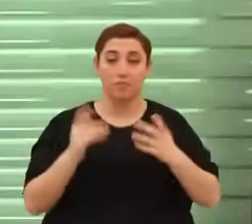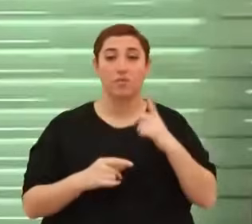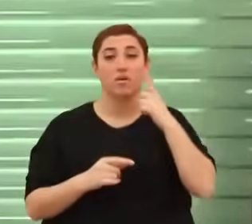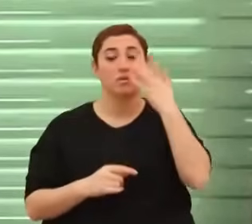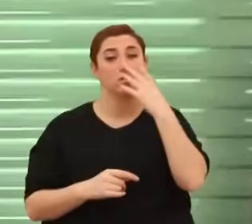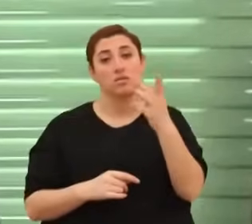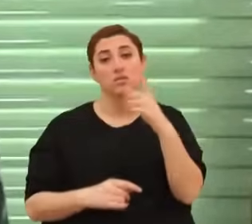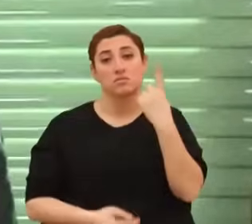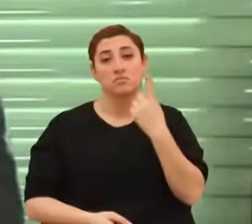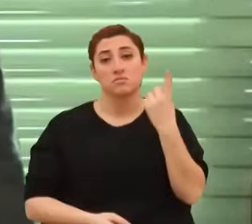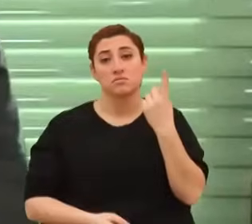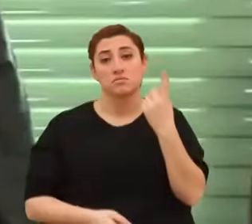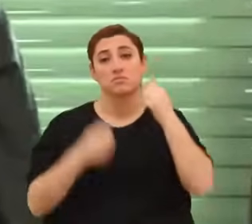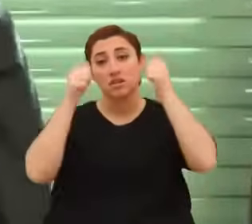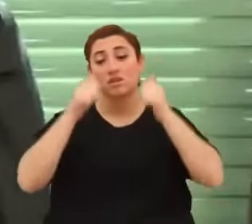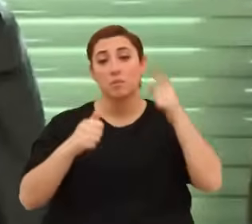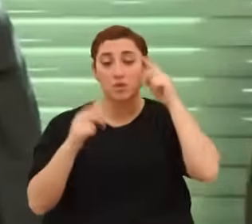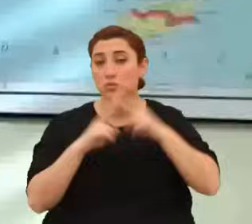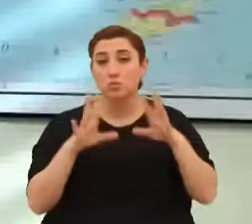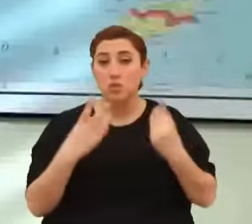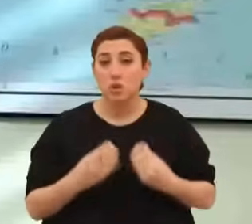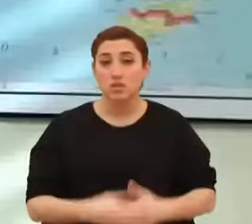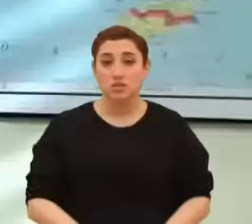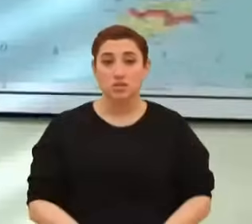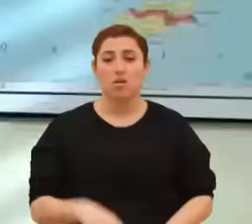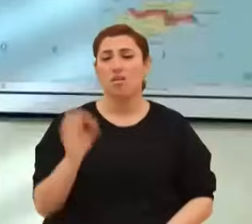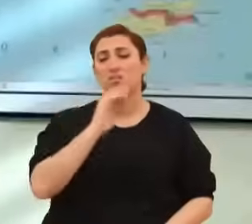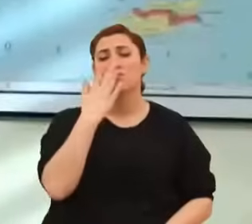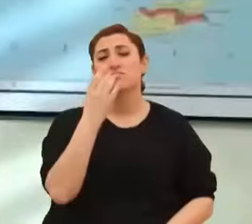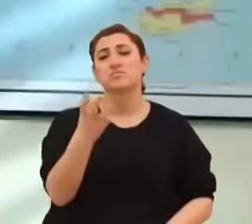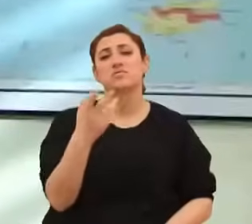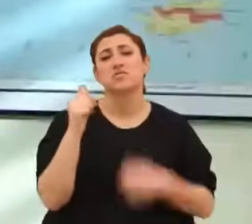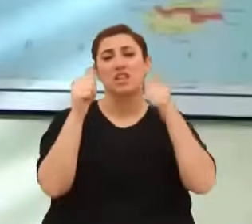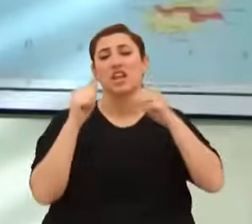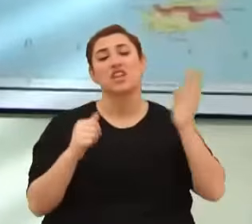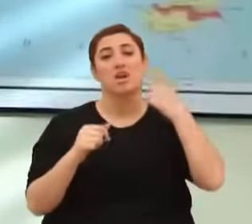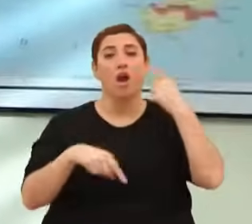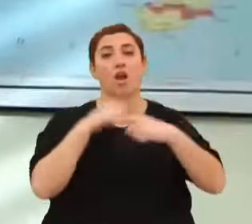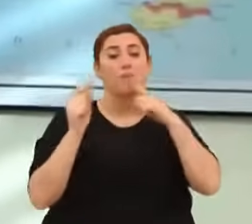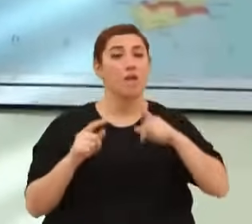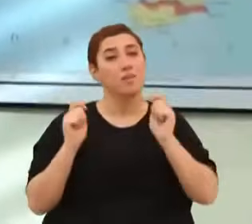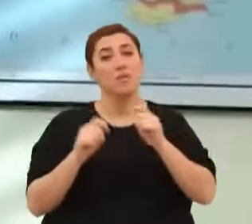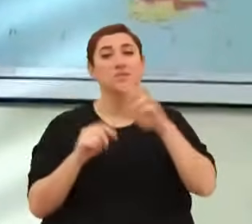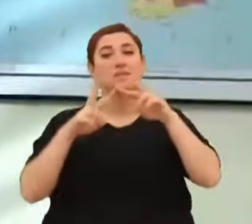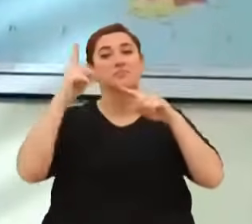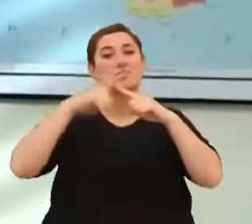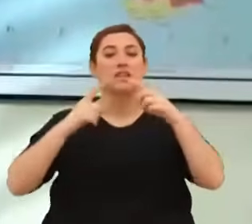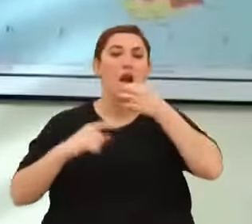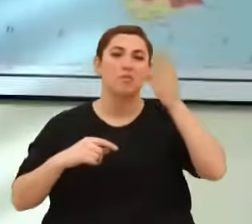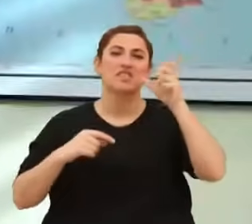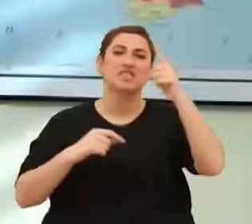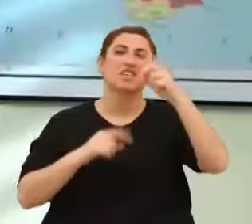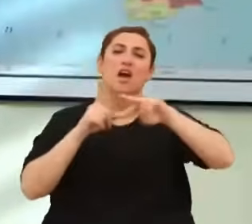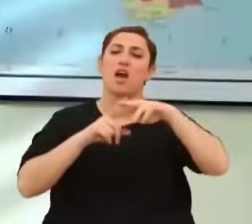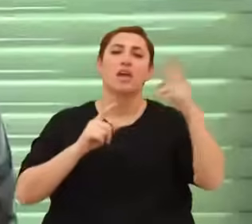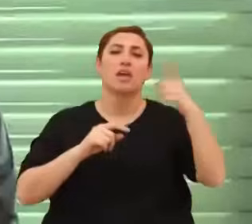altı üstü bir ilan başkomiserim, ne olacak yani? Ha doğru, altı üstü ilan ya. Keşke arabayı mı çıkarsaydın, MİT'e falan haber verirdin, ne bileyim CIA'ya, Interpol'a